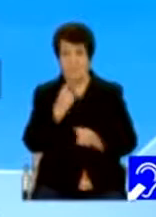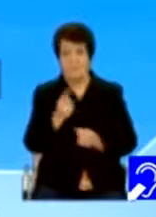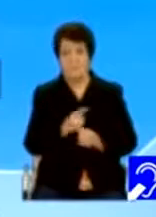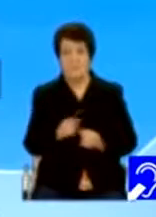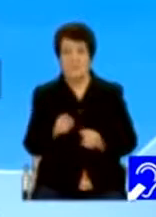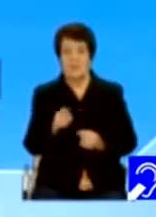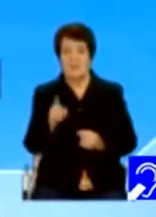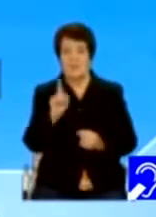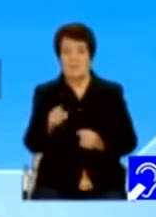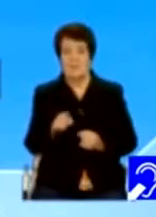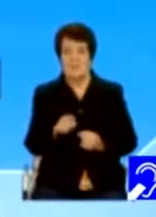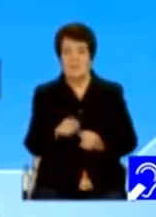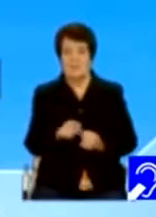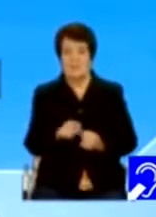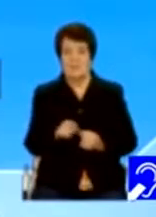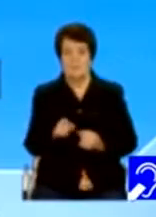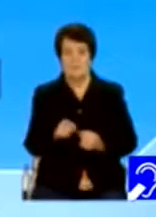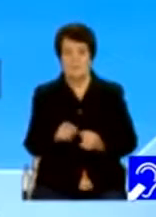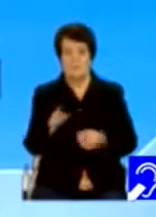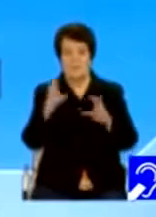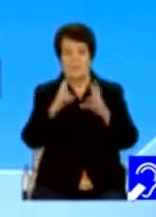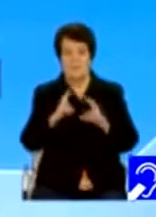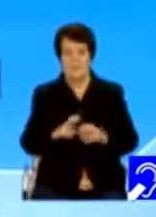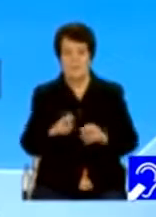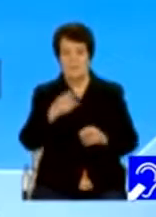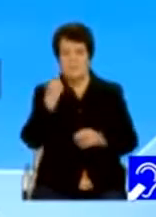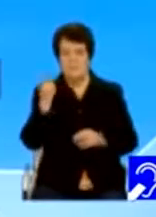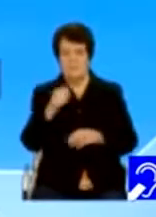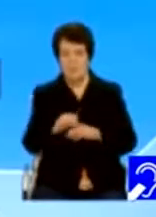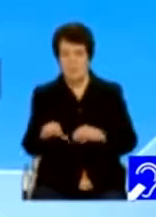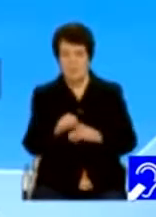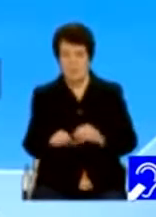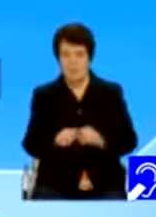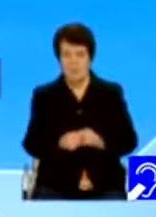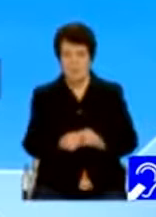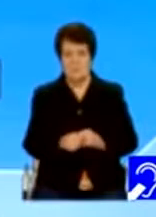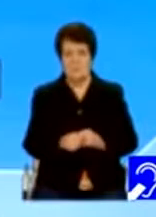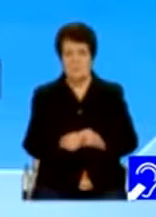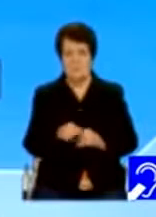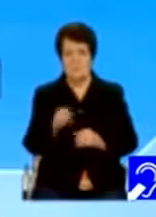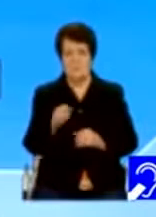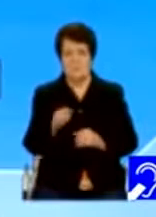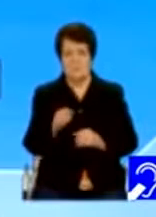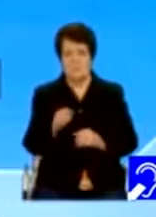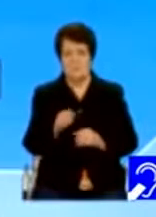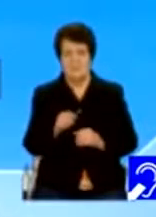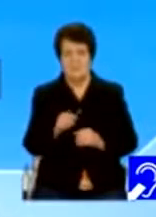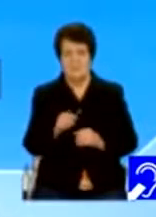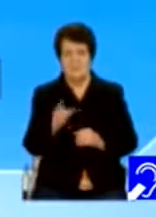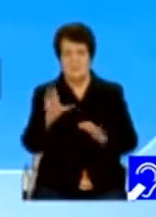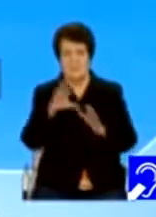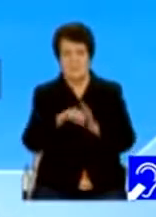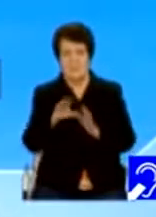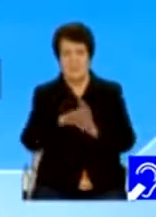fiecare. Petrușenco Ruslan, șef direcției investigații speciale Poliției de Frontieră. Sobieschi Rostislav, șef adjunct în cadrul